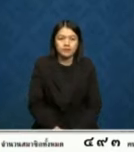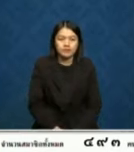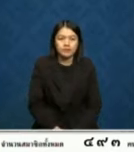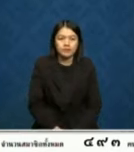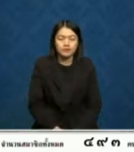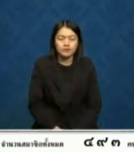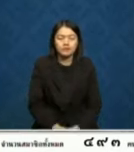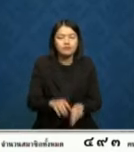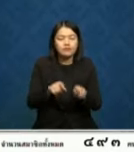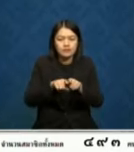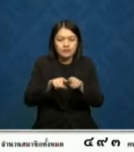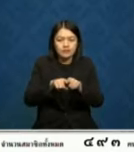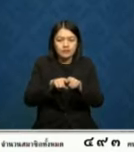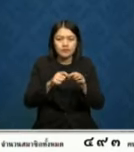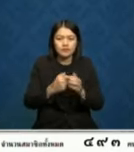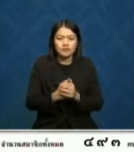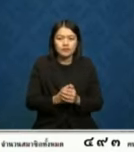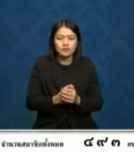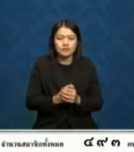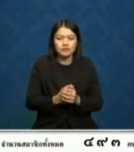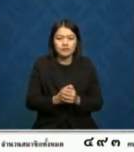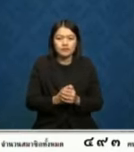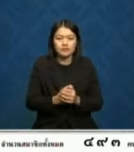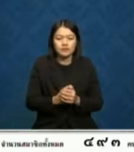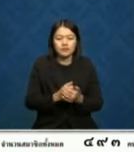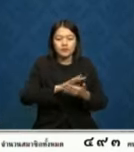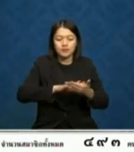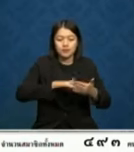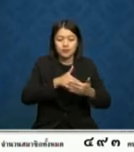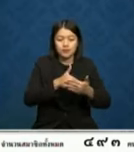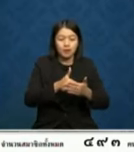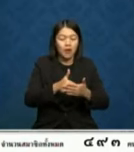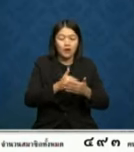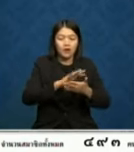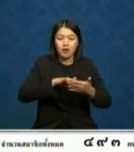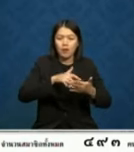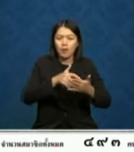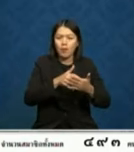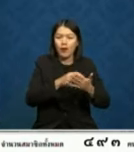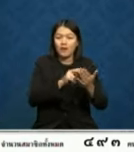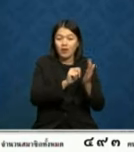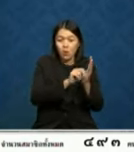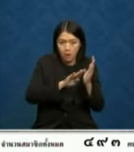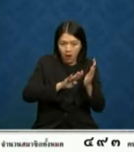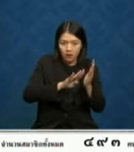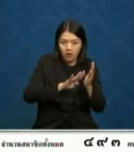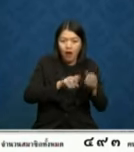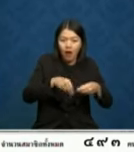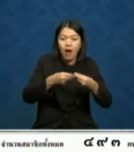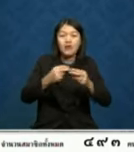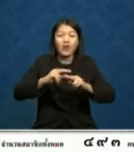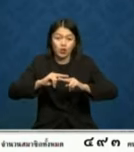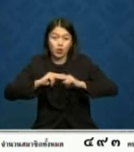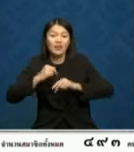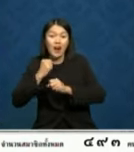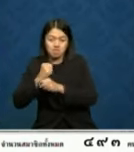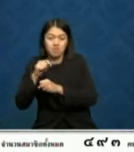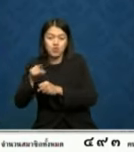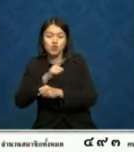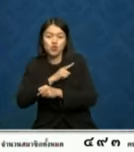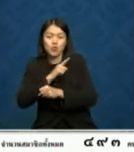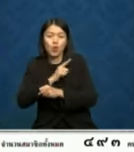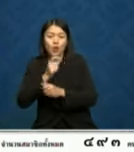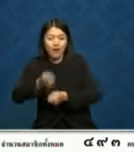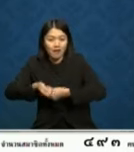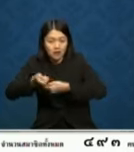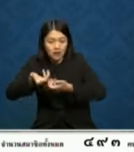ขณะเดียวกันก็คือว่าในนโยบายภาพรวมท่าประธานครับเรารณรงค์ให้กับภาคเอกชนไม่ว่าจะเป็นภาค